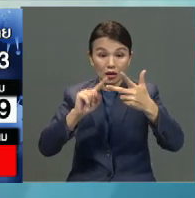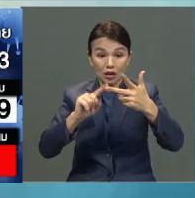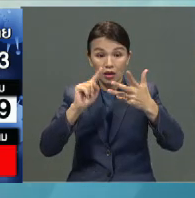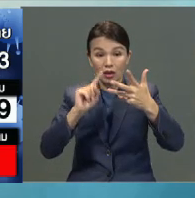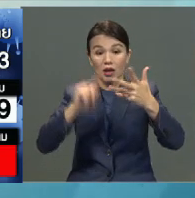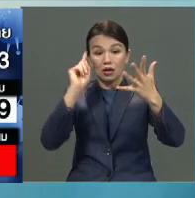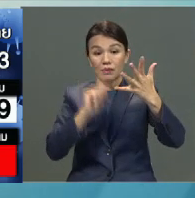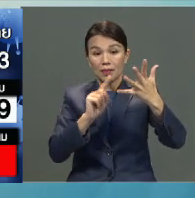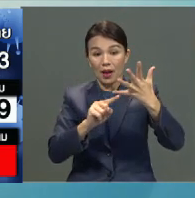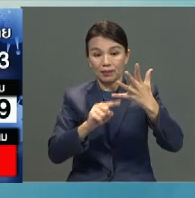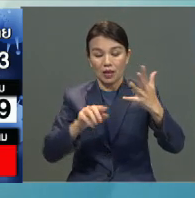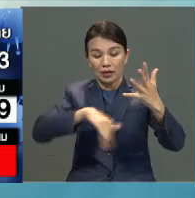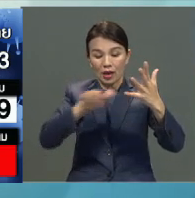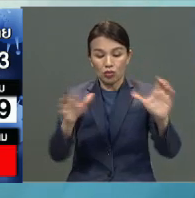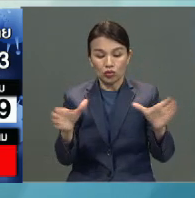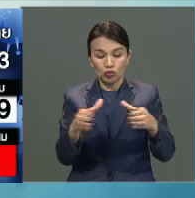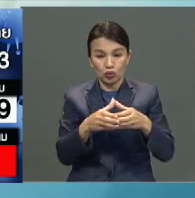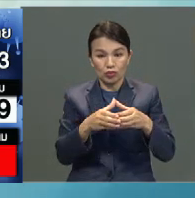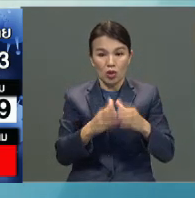อ่าอันนี้คือรายวันนะครับที่เราเคยพูดกันแต่เดิมที่ก็คือประเภทอยู่นอนทั้งหลายเนี่ยให้แล้วแต่ตอนนี้รายวันให้ได้ทั้งหมดนะครับเพราะฉะนั้นตรงนี้ต้องดูแลแต่ว่าต้องมีคะตรองนู่นนี่นั่นเพิ่มเติมเรื่องของศูนย์วิทยาศาสตร์เราพูดไปดั่งเช่นท้องฟ้าจำลองครั้งนี้เปิดครับนะครับแล้วก็เข้าชมเป็นกลุ่มนะครับเข้าชมเป็นรอบการถ่ายทำโทรทัศน์กองถ่ายพูดง่ายนะครับอันนี้ก็ให้รถทุกแผนกไม่เกิน150